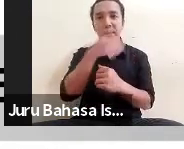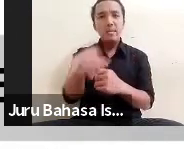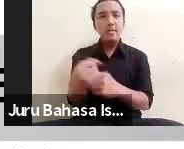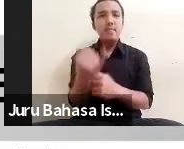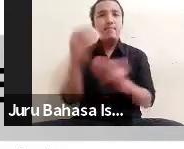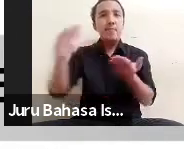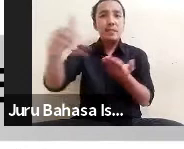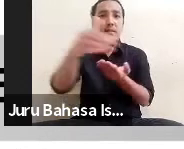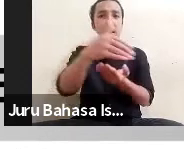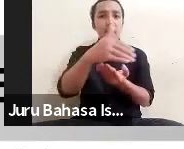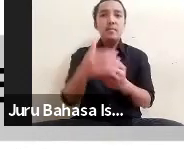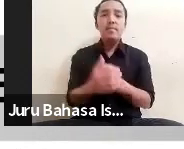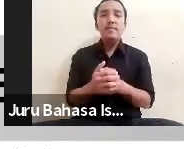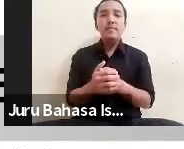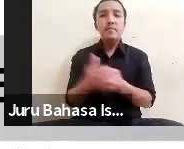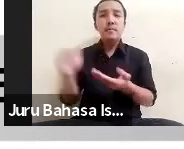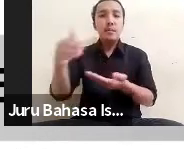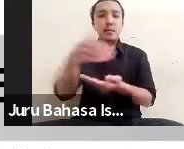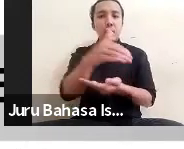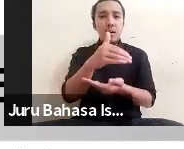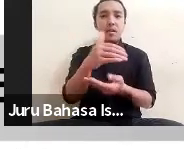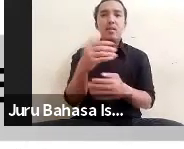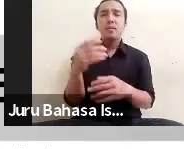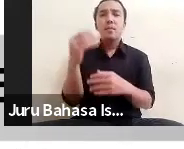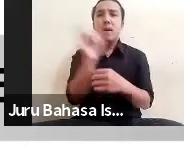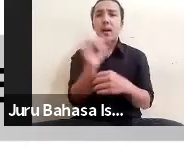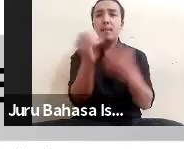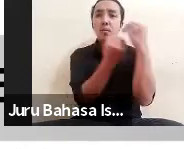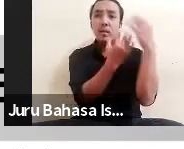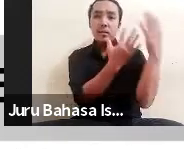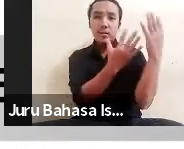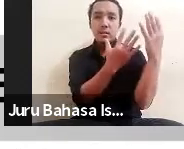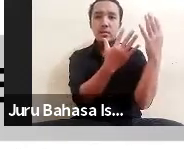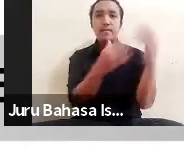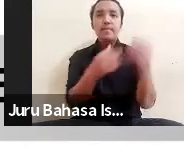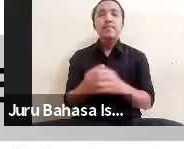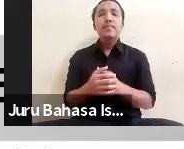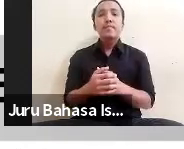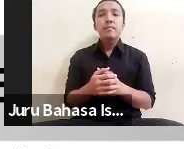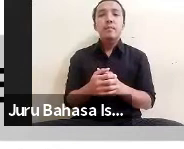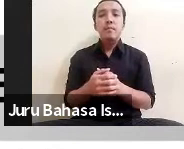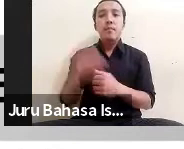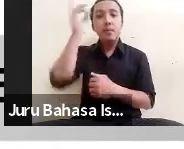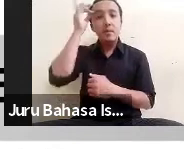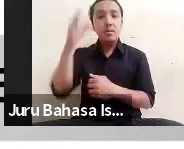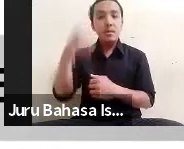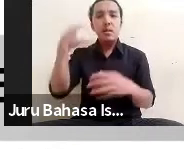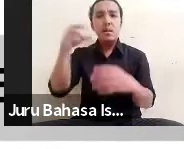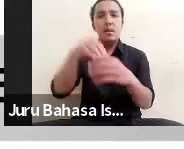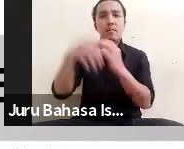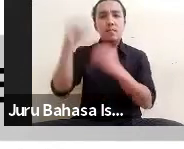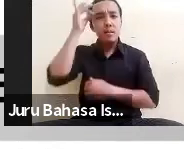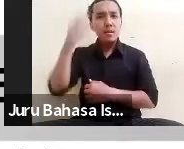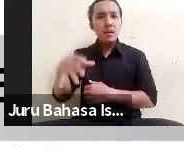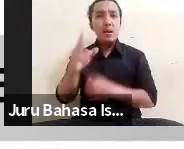dan informasi desa dalam sistem informasi desa. Jadi kalau kita di desa itu sudah